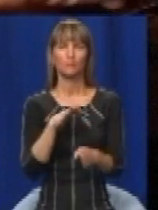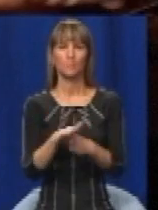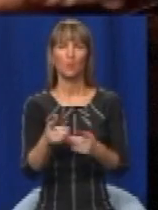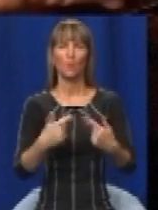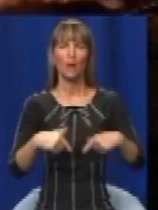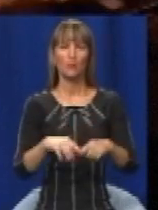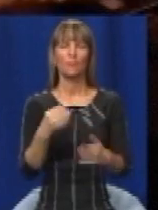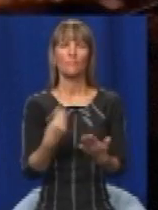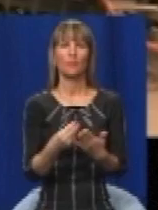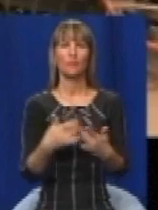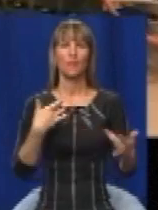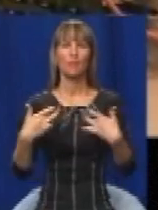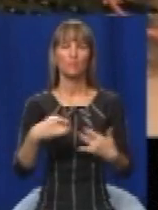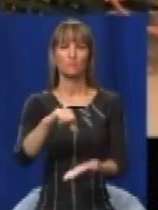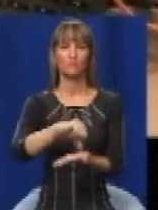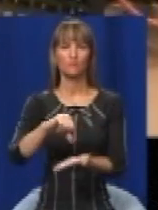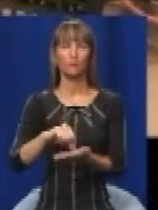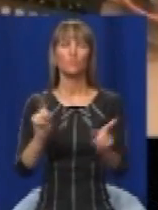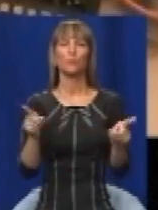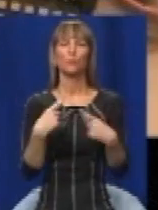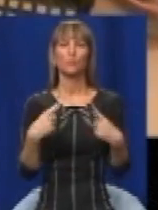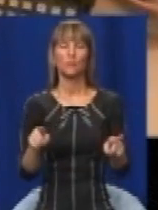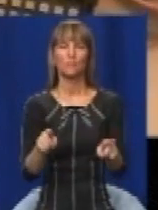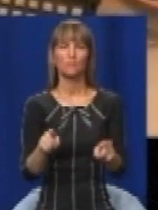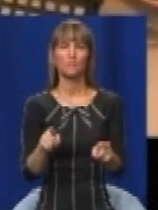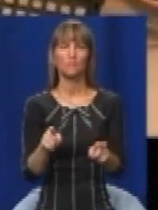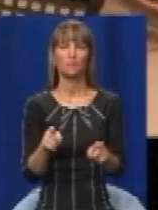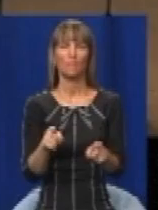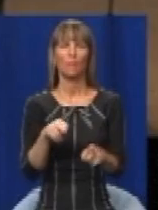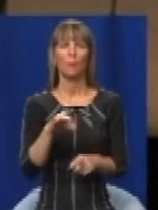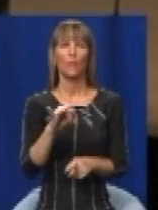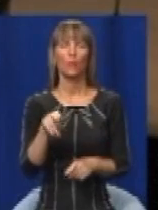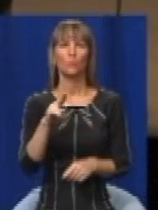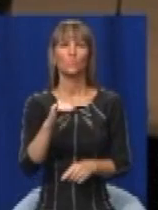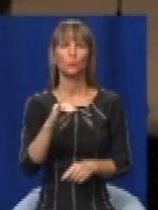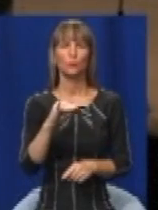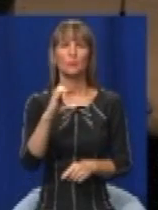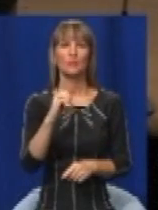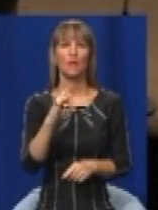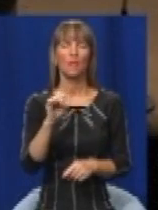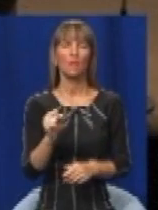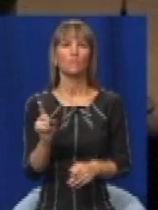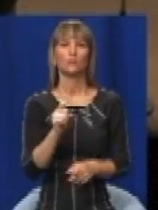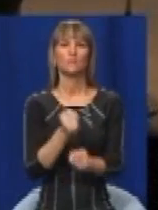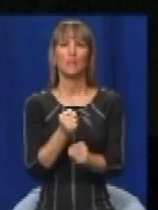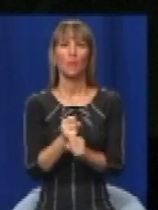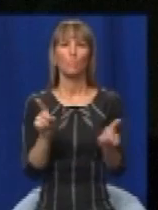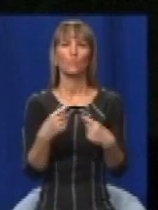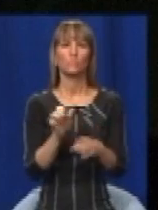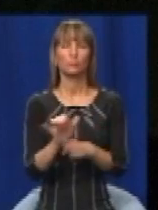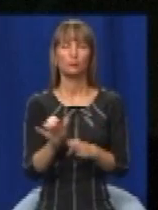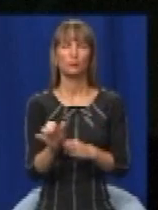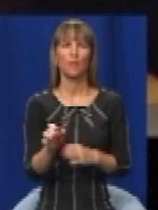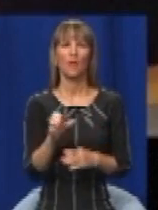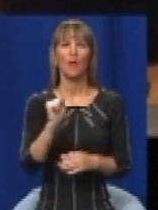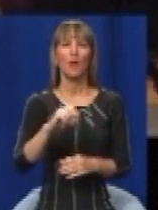фінансування театральної постанови. Музичного продюсера, що керує процесом створення музичної продукції, окремого альбому або